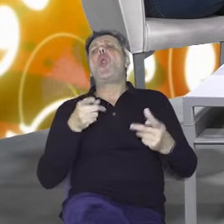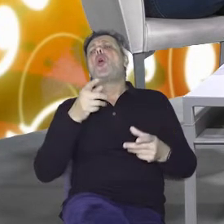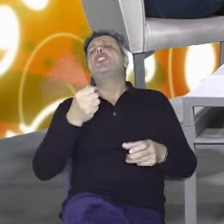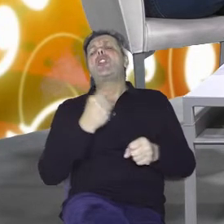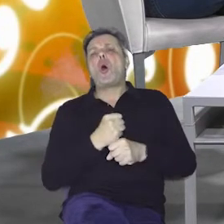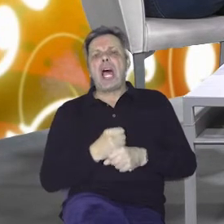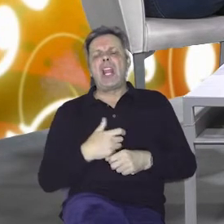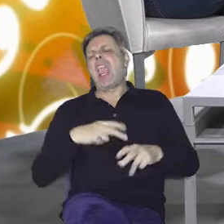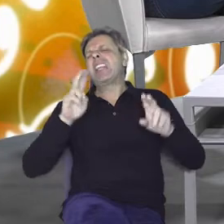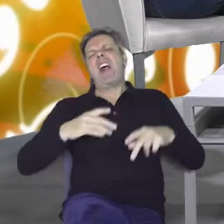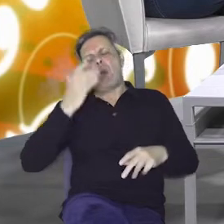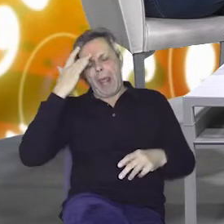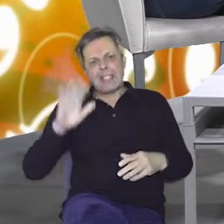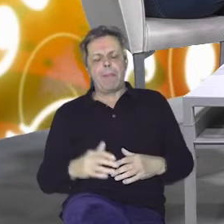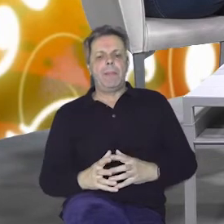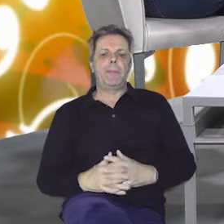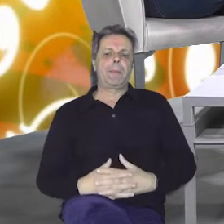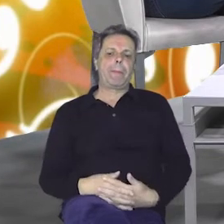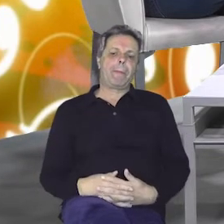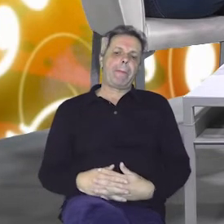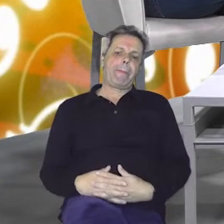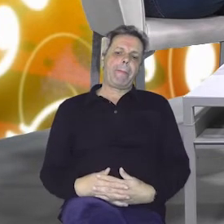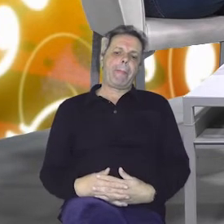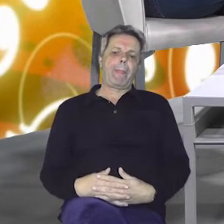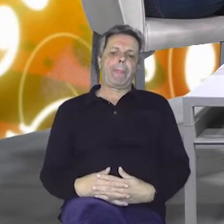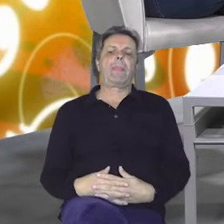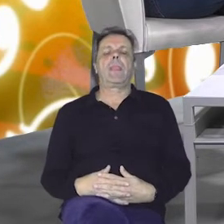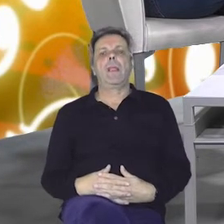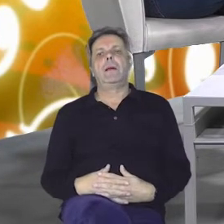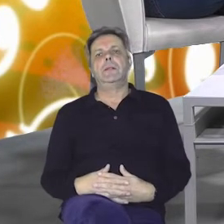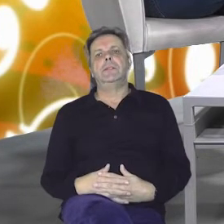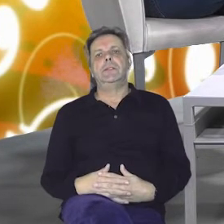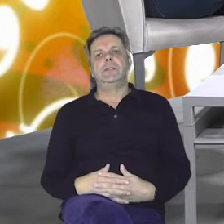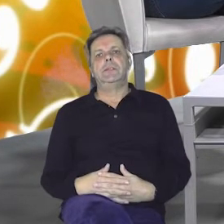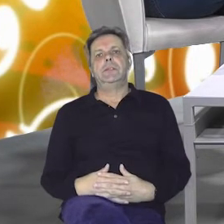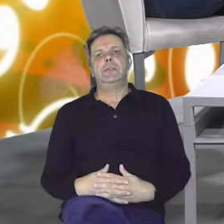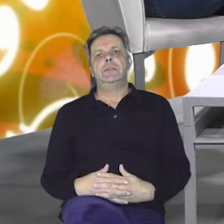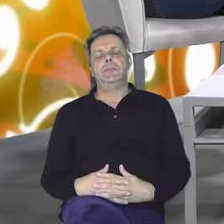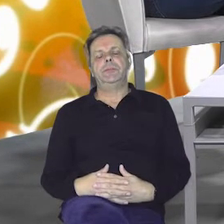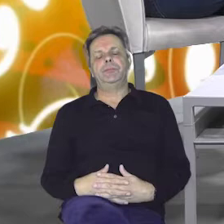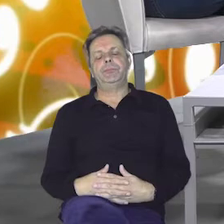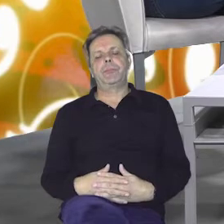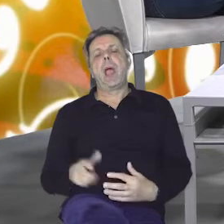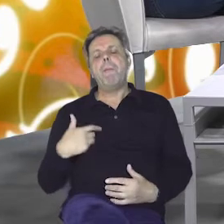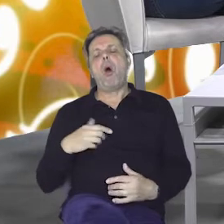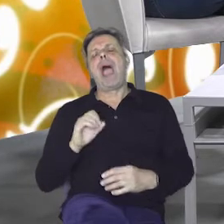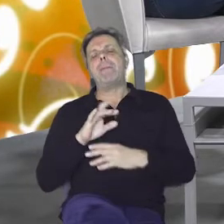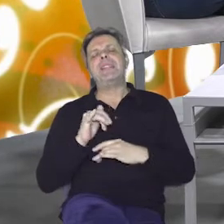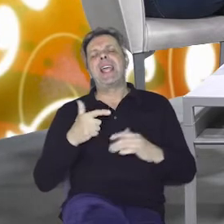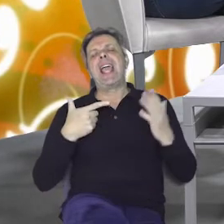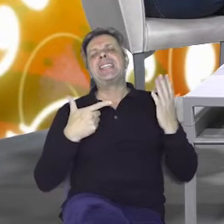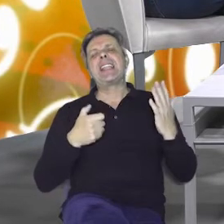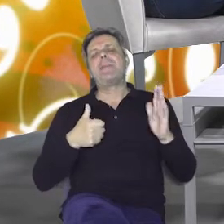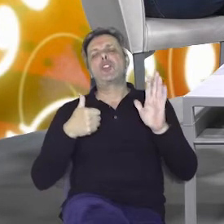zaista ne znam. Da. Samo Znate da je današnja emisija 706. moja. Čovjek je, znači, to ste kultura. Već premašili